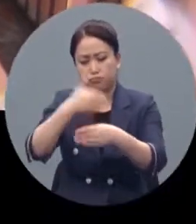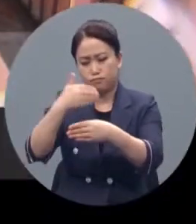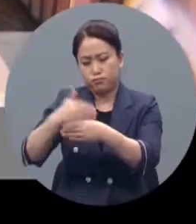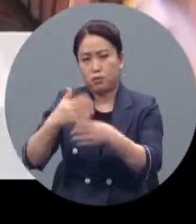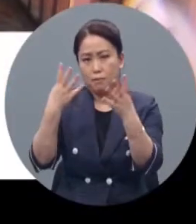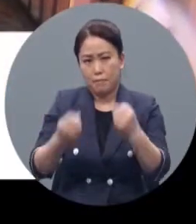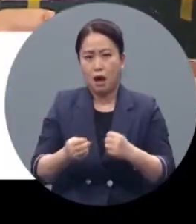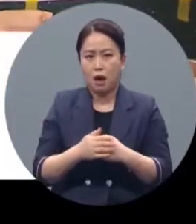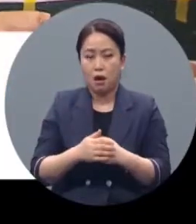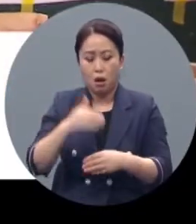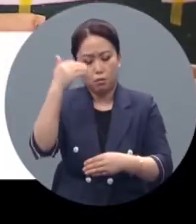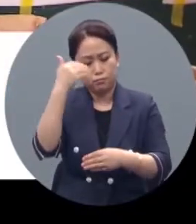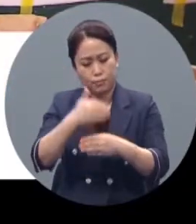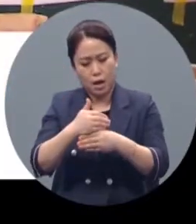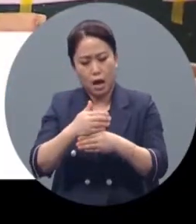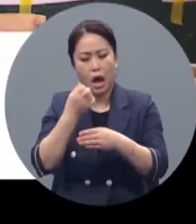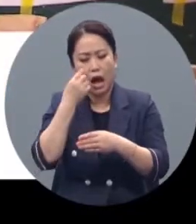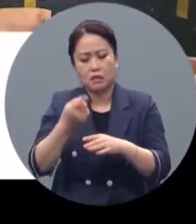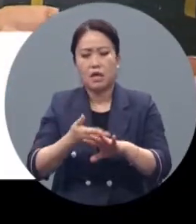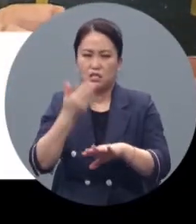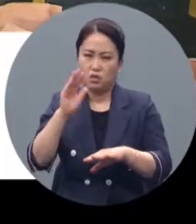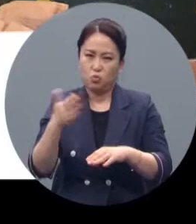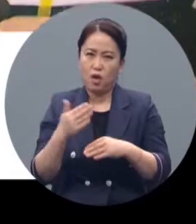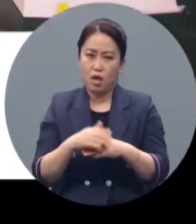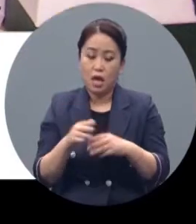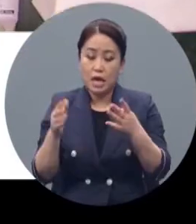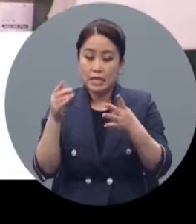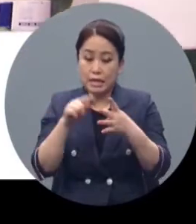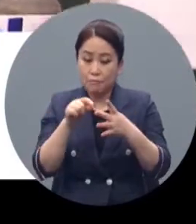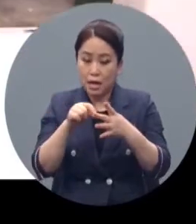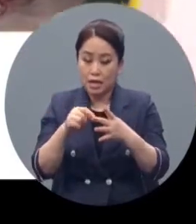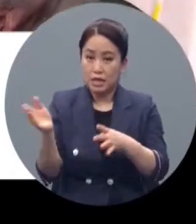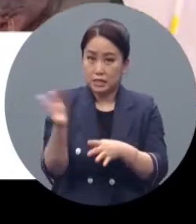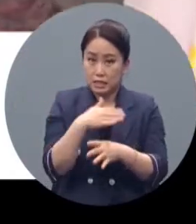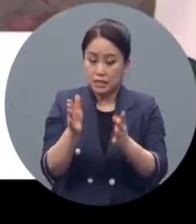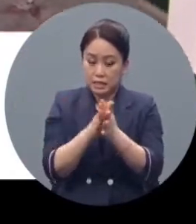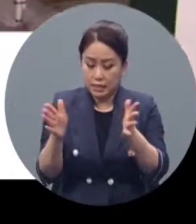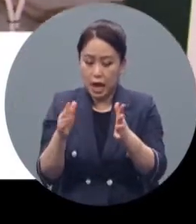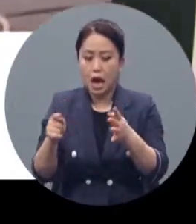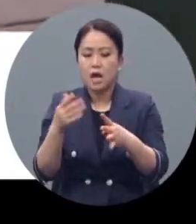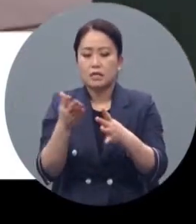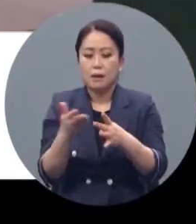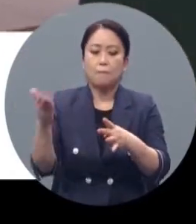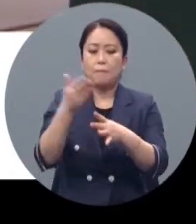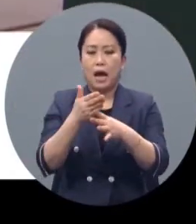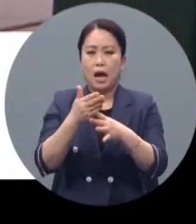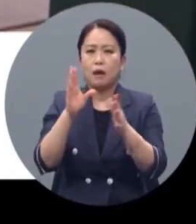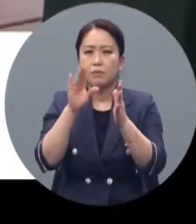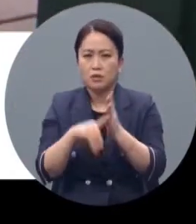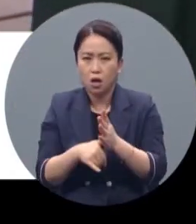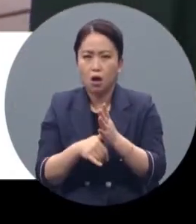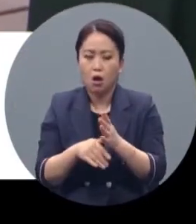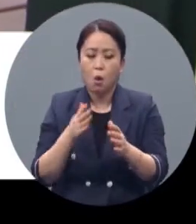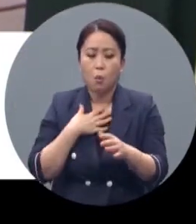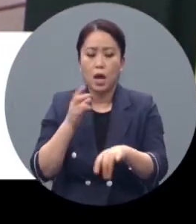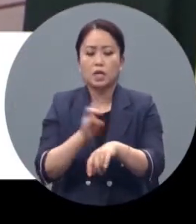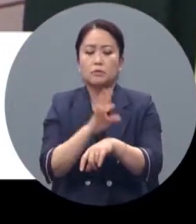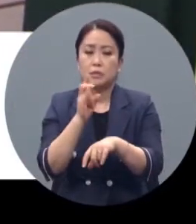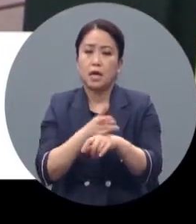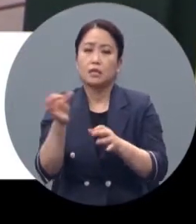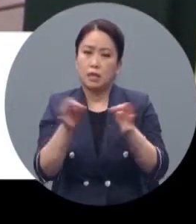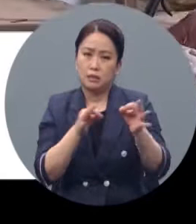달은 넘은 것 같아요. 이게 아무래도. 3단계부터 시작해서 4단계에 넘어오면서 계속 저희는 원래 24시간